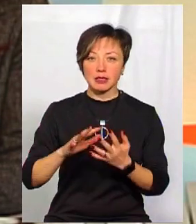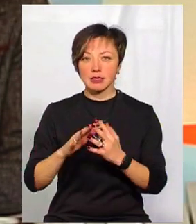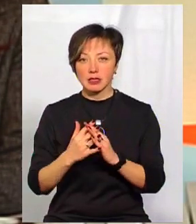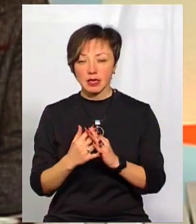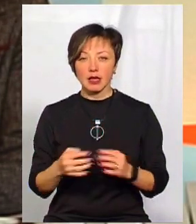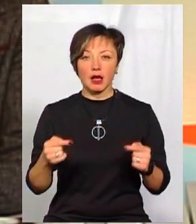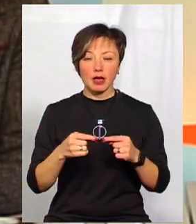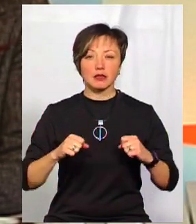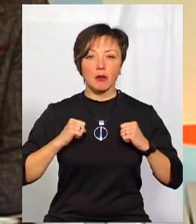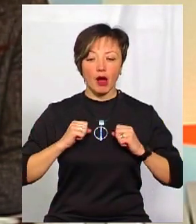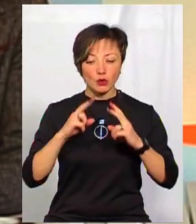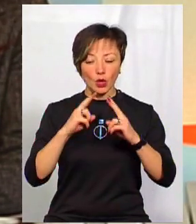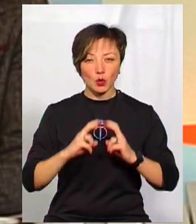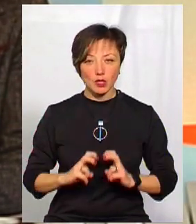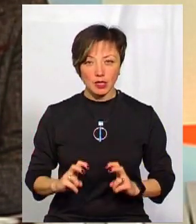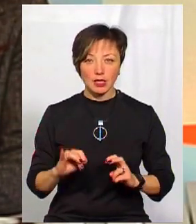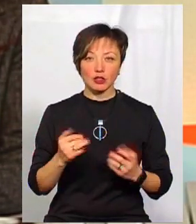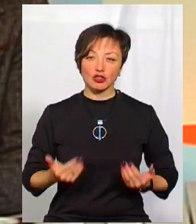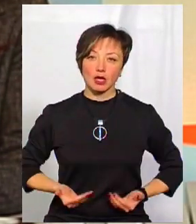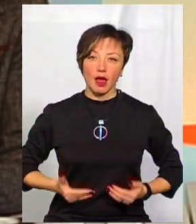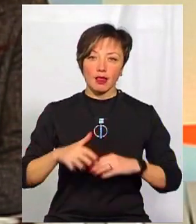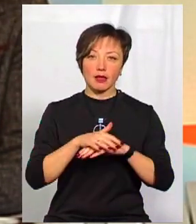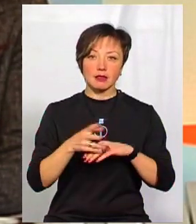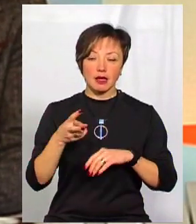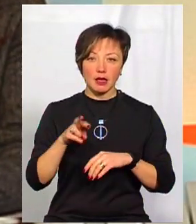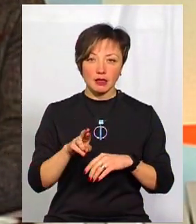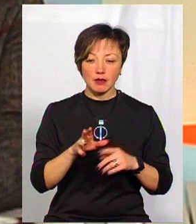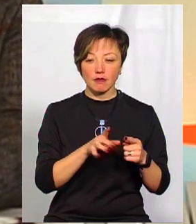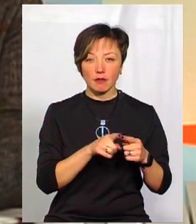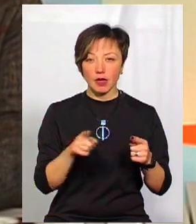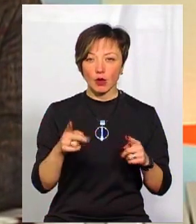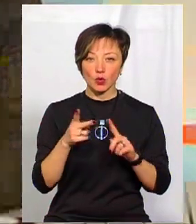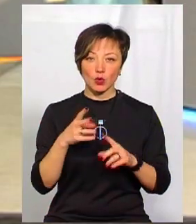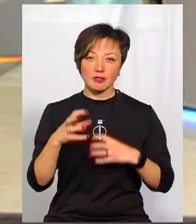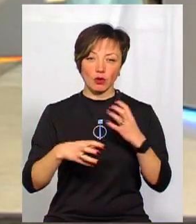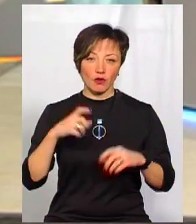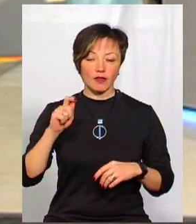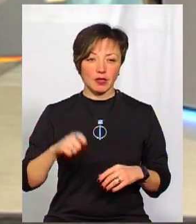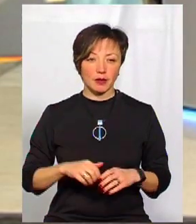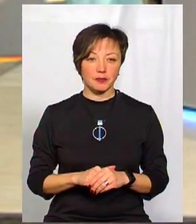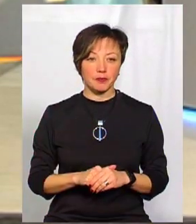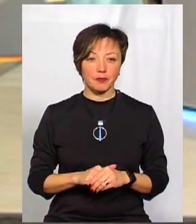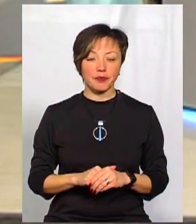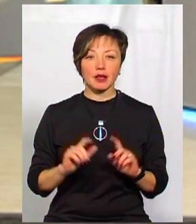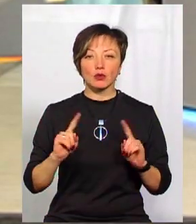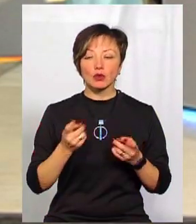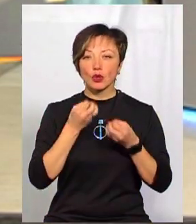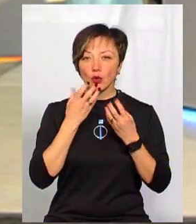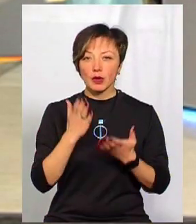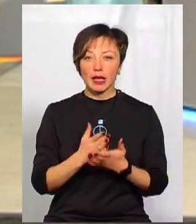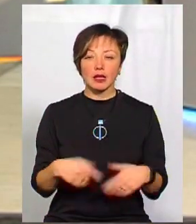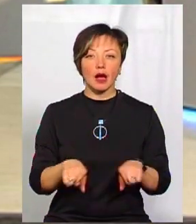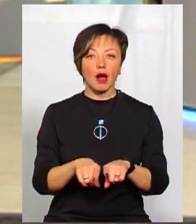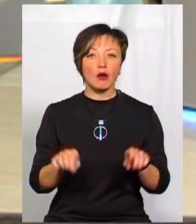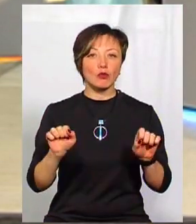і якраз намагаються дослідити життя населення в період Другої світової війни. І це дуже добре, що є